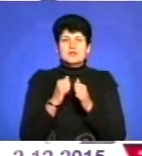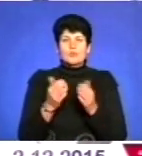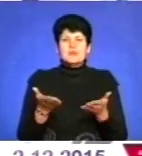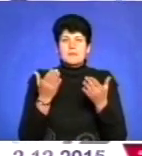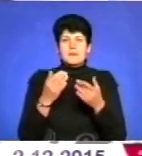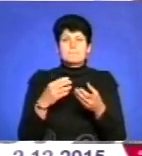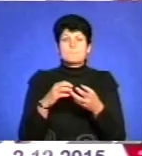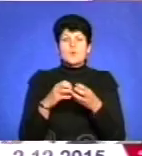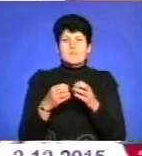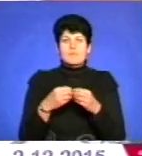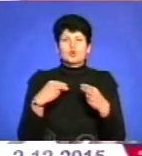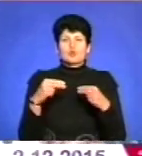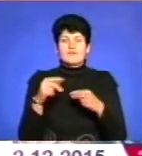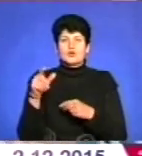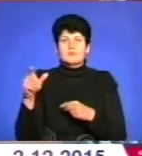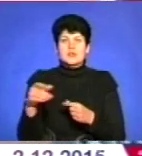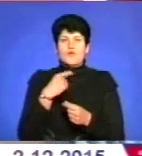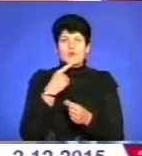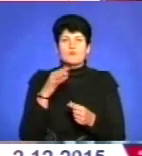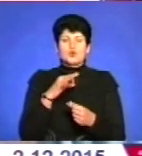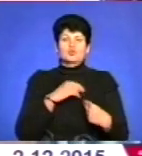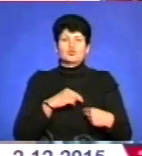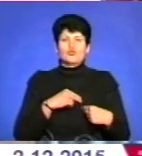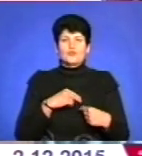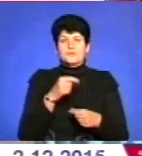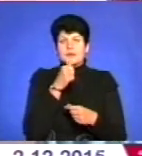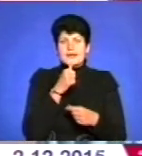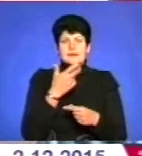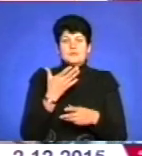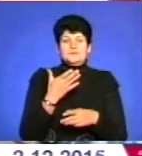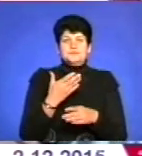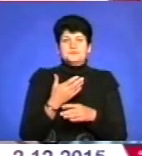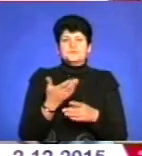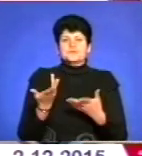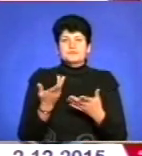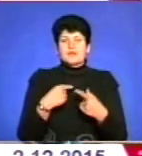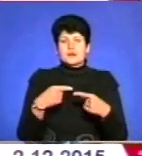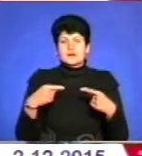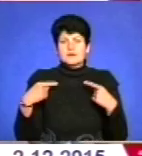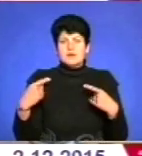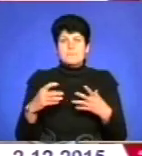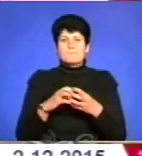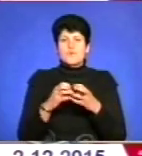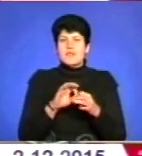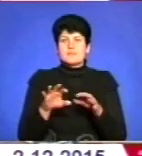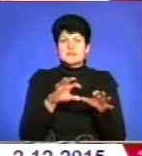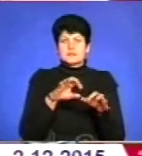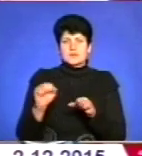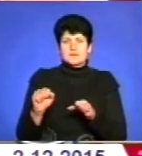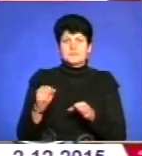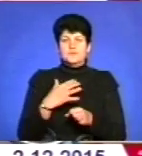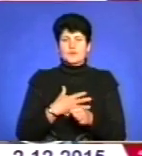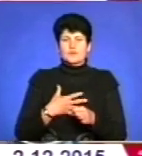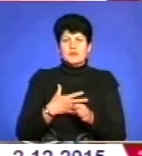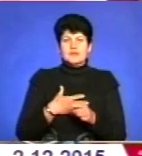проблему торгівлі людьми, але ми говоримо, скажімо, про трудову експлуатацію чи сексуальну експлуатацію. А проблема незаконного вилучення органів, вона як